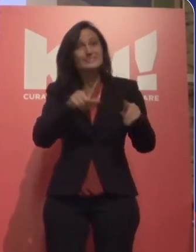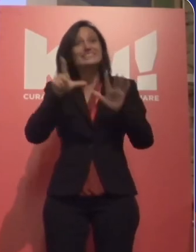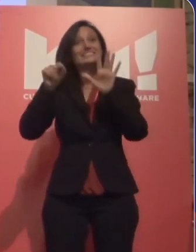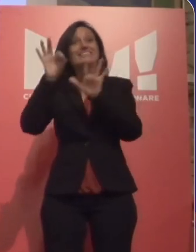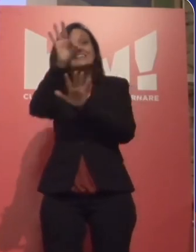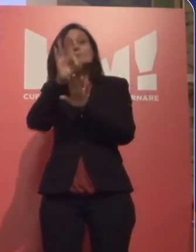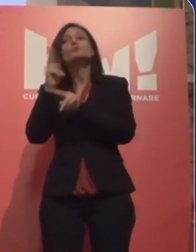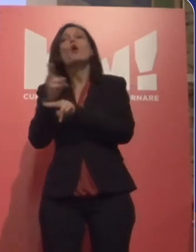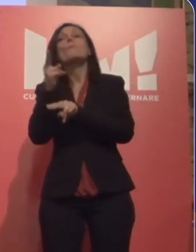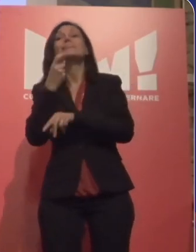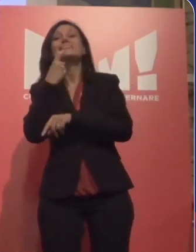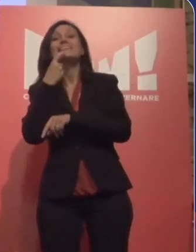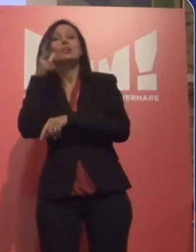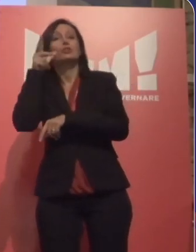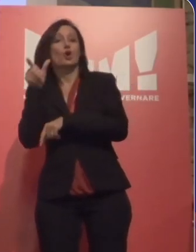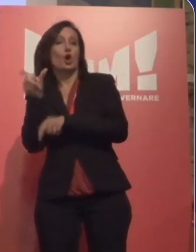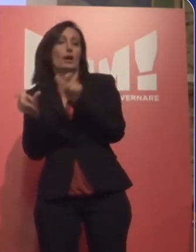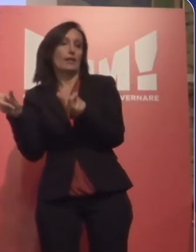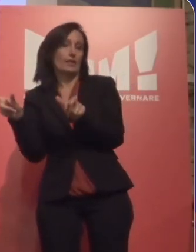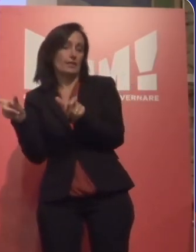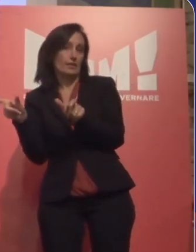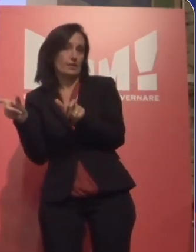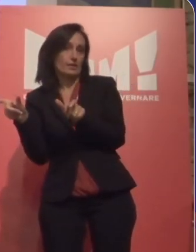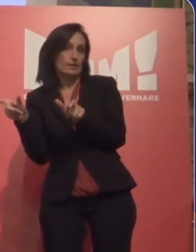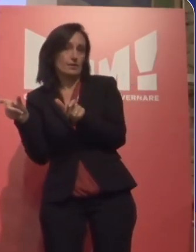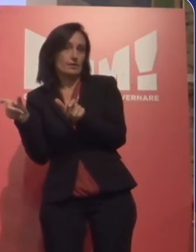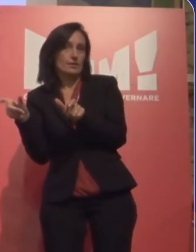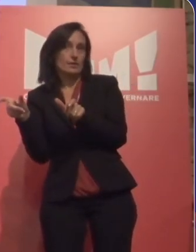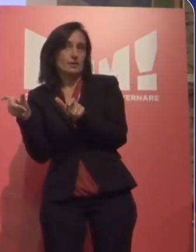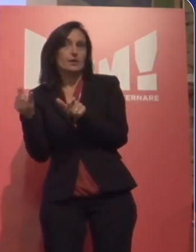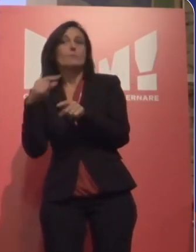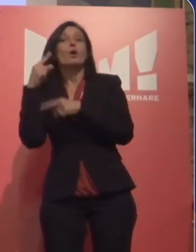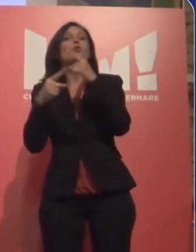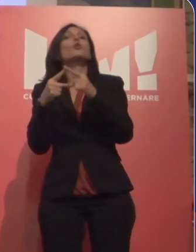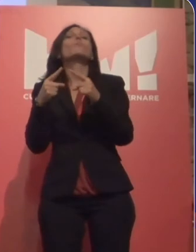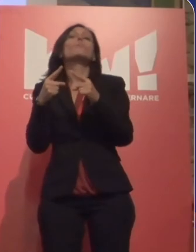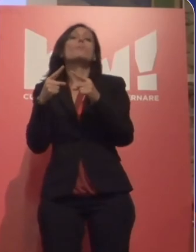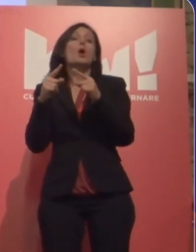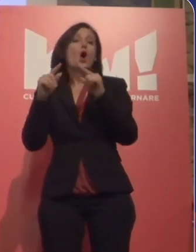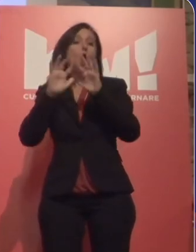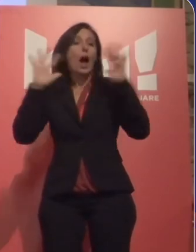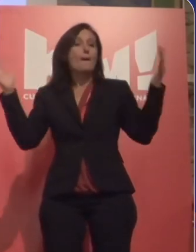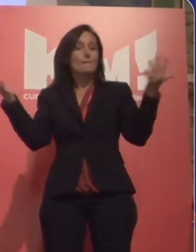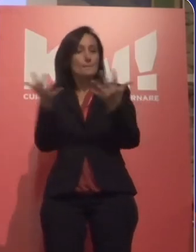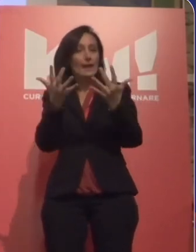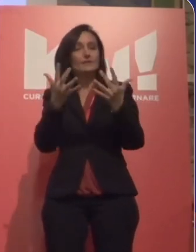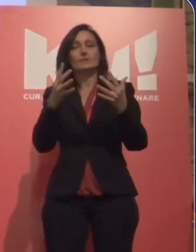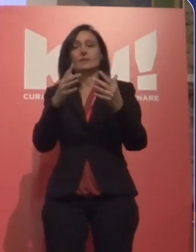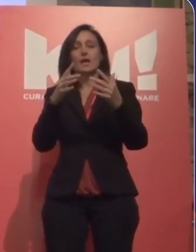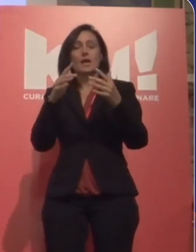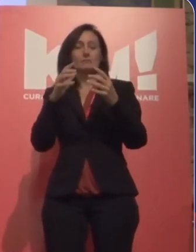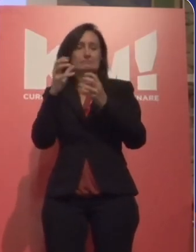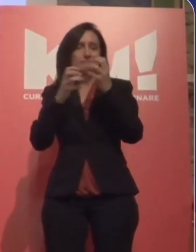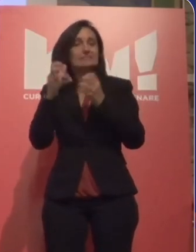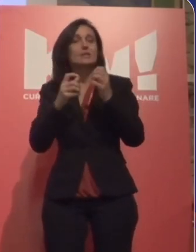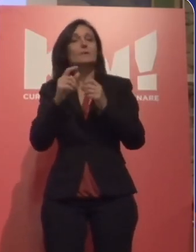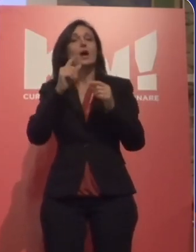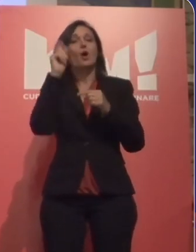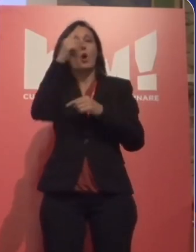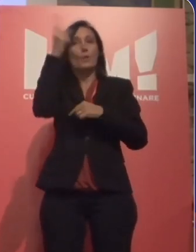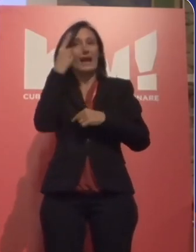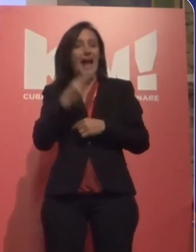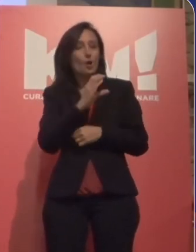donne dopo alcuni grandi dissesti come quello causato dall'uragano katrina due terzi dei posti di lavoro